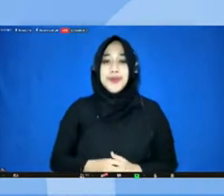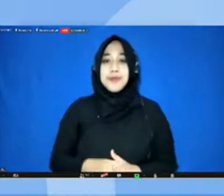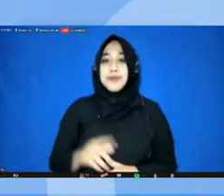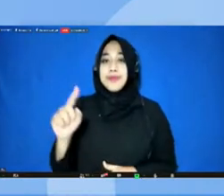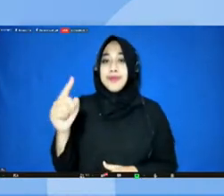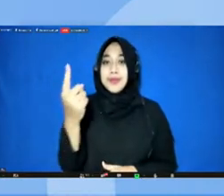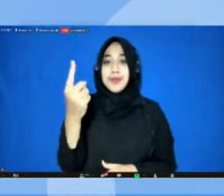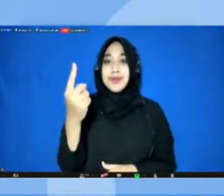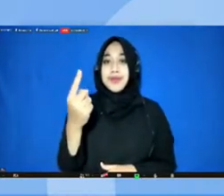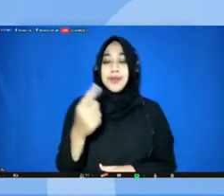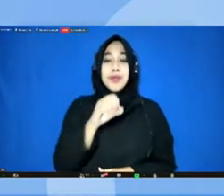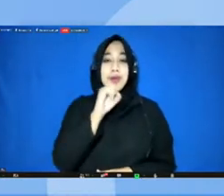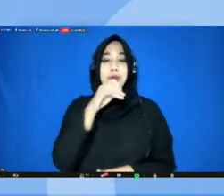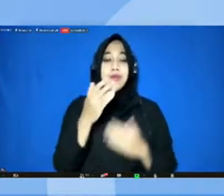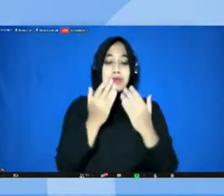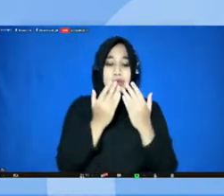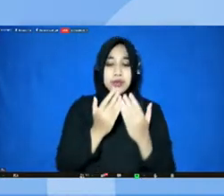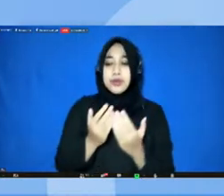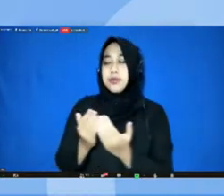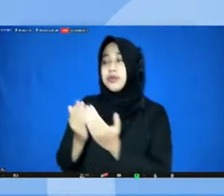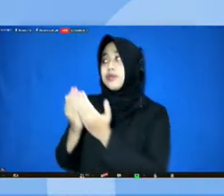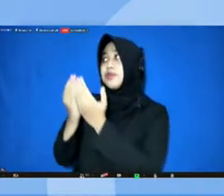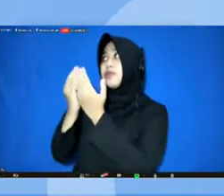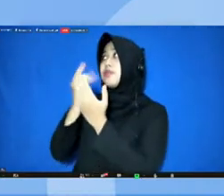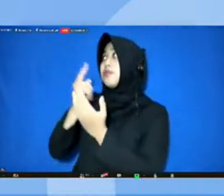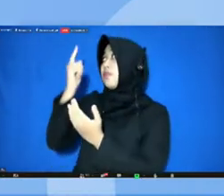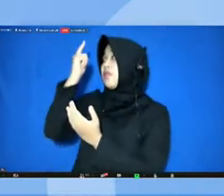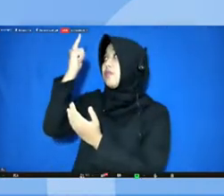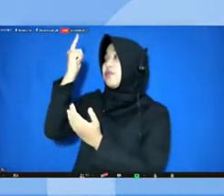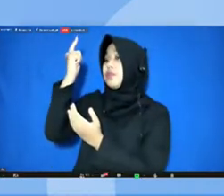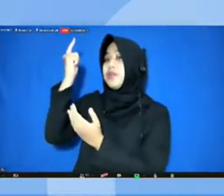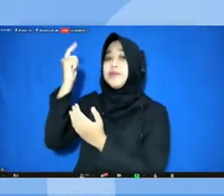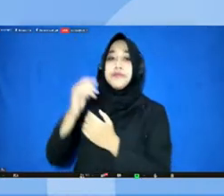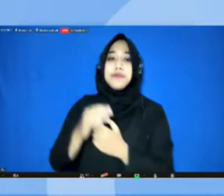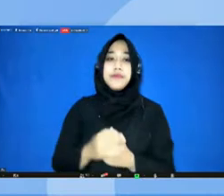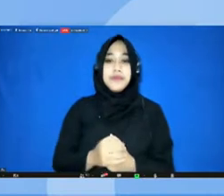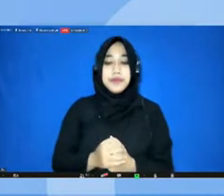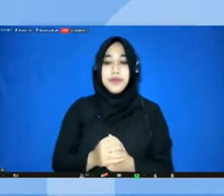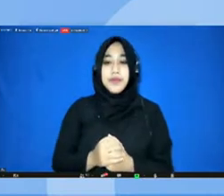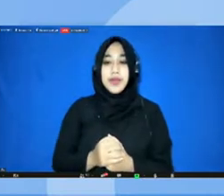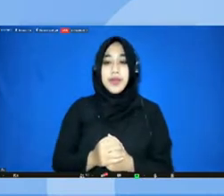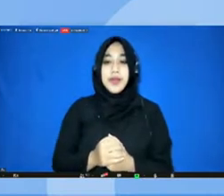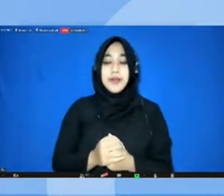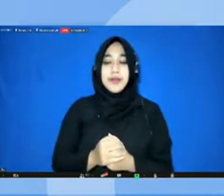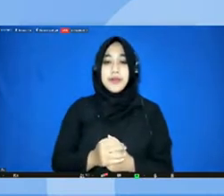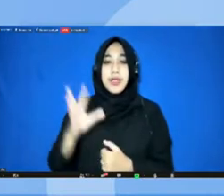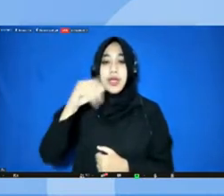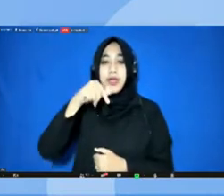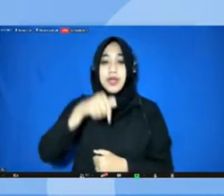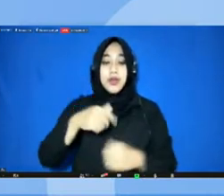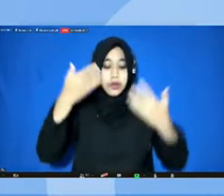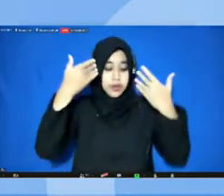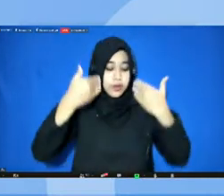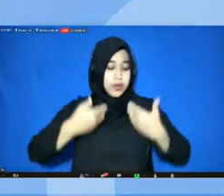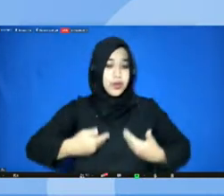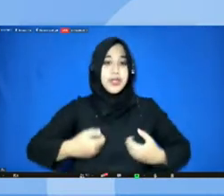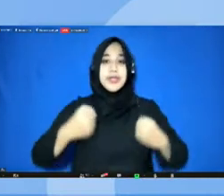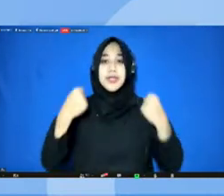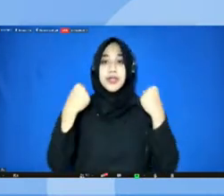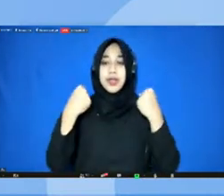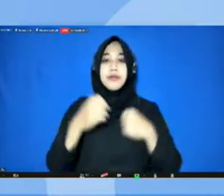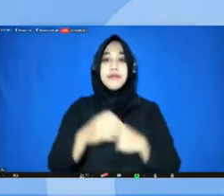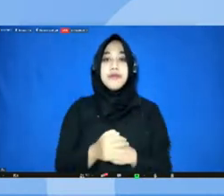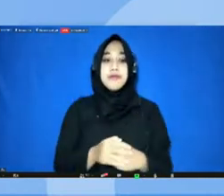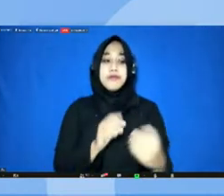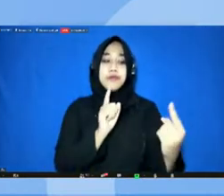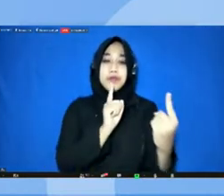Pertama-tama kita mengucapkan puji syukur pada Allah Subhanahu wa taala yang pada hari ini kita dalam kondisi sehat walafiat dan kita bisa